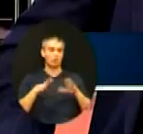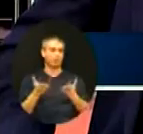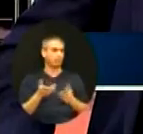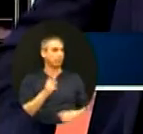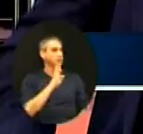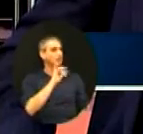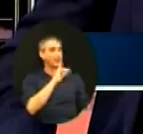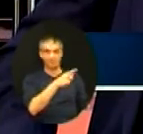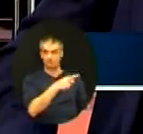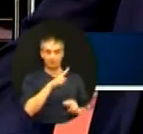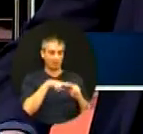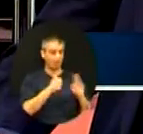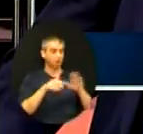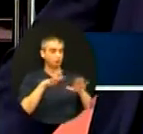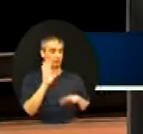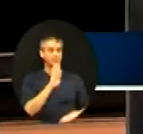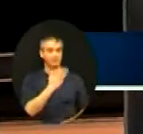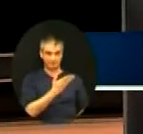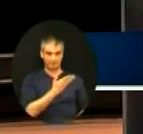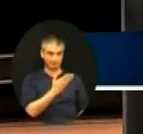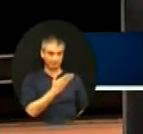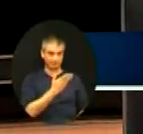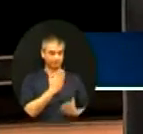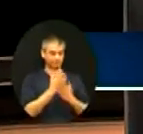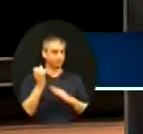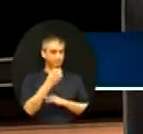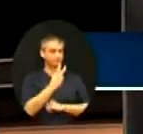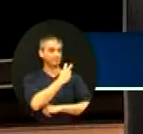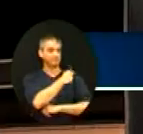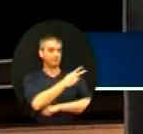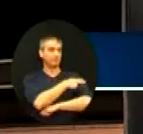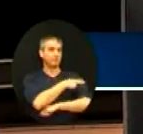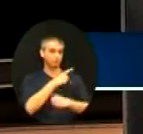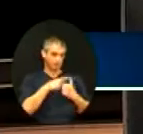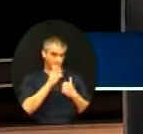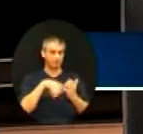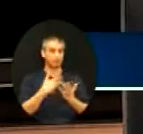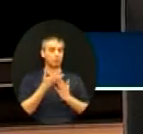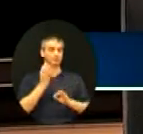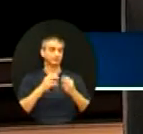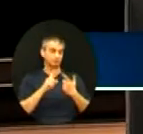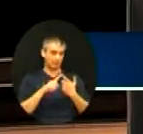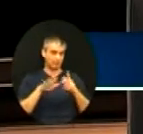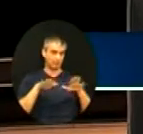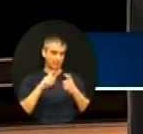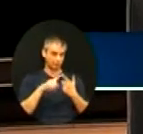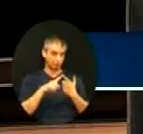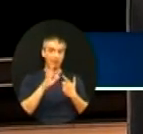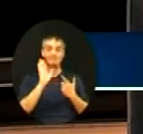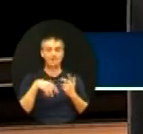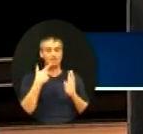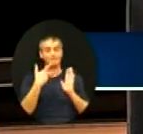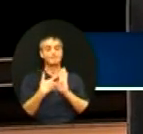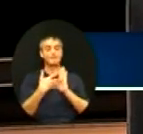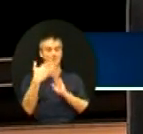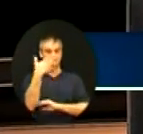שלי. אחרי שראש הממשלה בנימין נתניהו מינה גם מפכ"ל למשטרה, גם יועץ משפטי לממשלה וגם